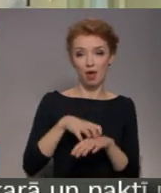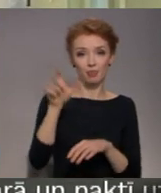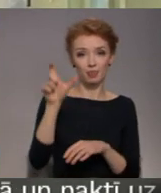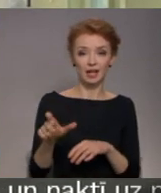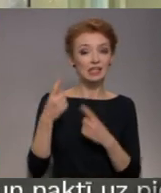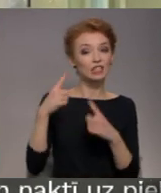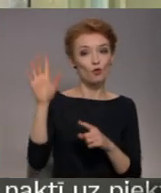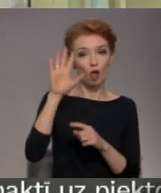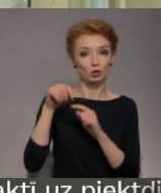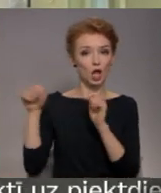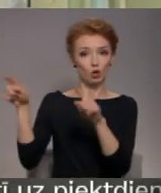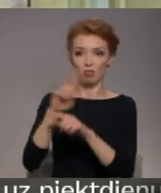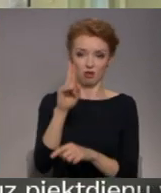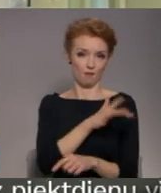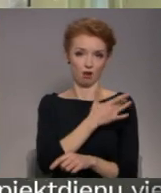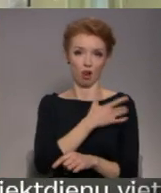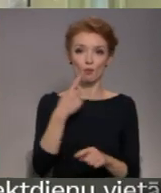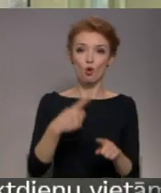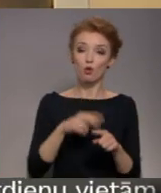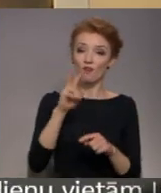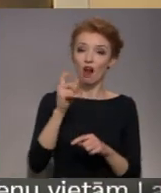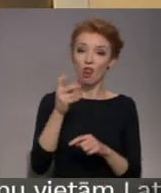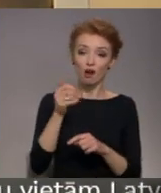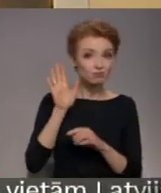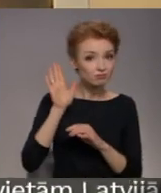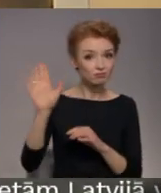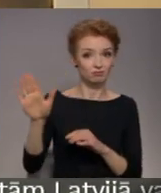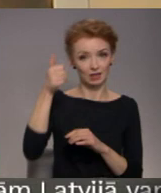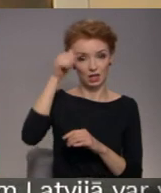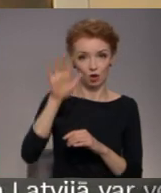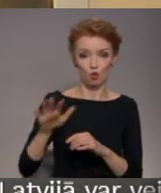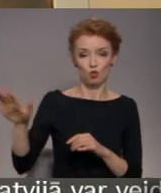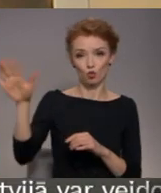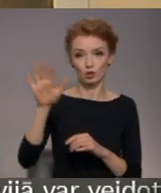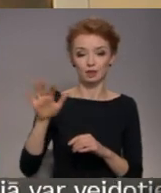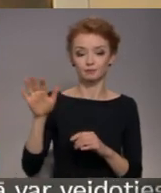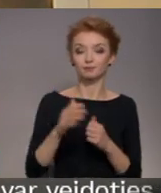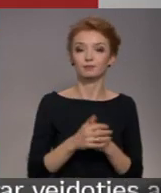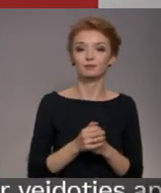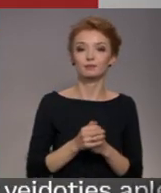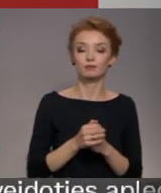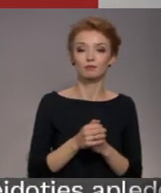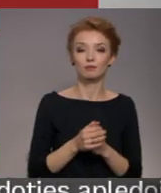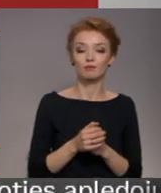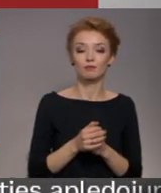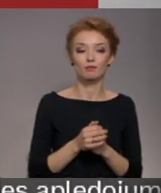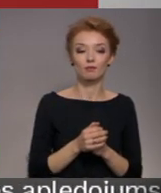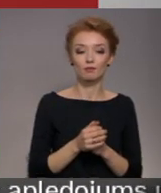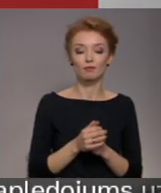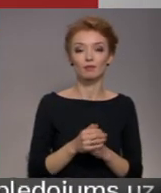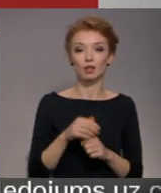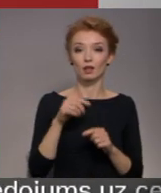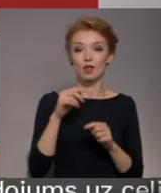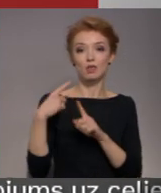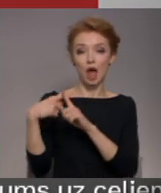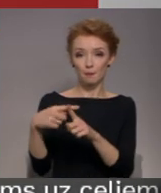teritoriju neapkalpo, un Valgas pilsēta ir Igauņu pārziņā. Arī tad, ja attālums līdz robežai ir neliels. Neatliekamās medicīniskās palīdzības